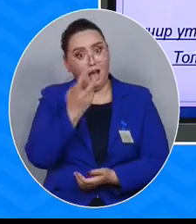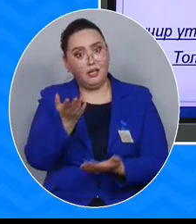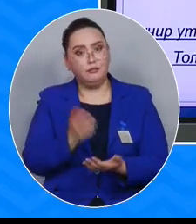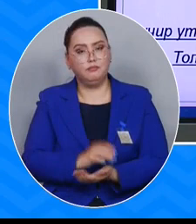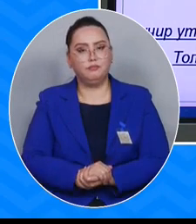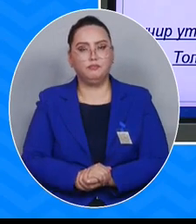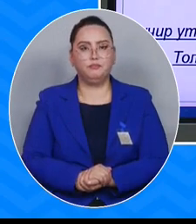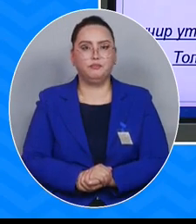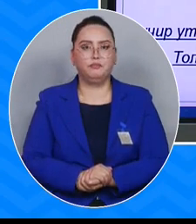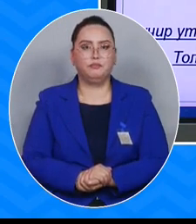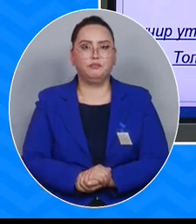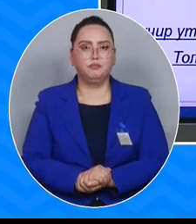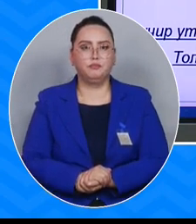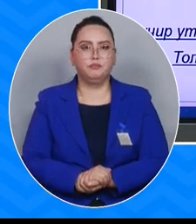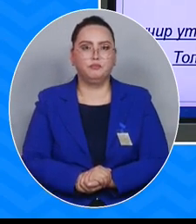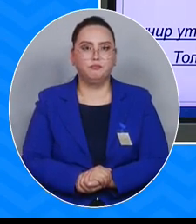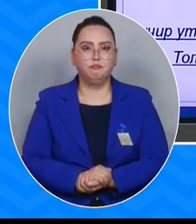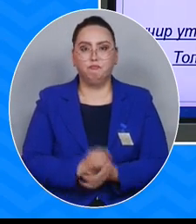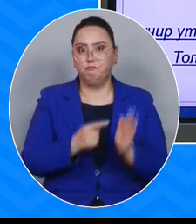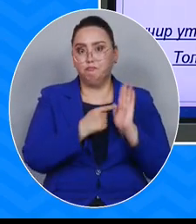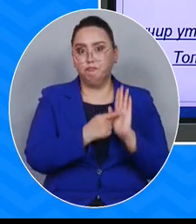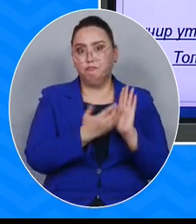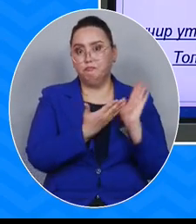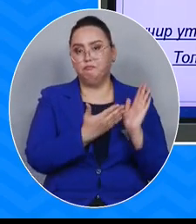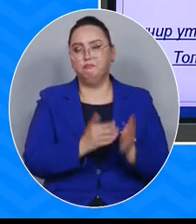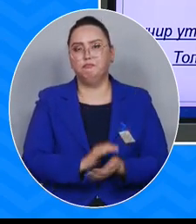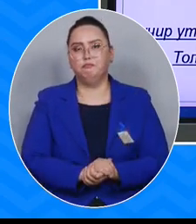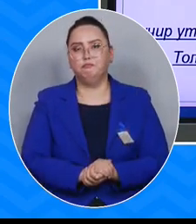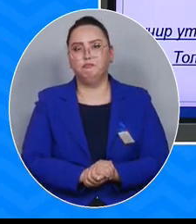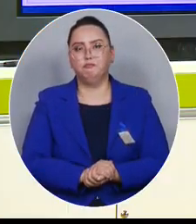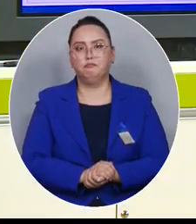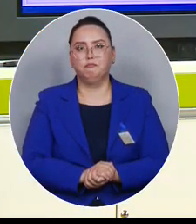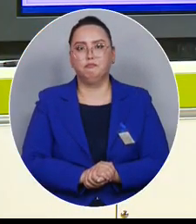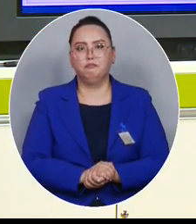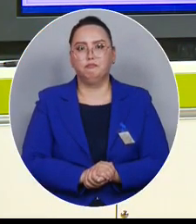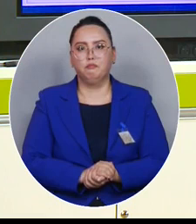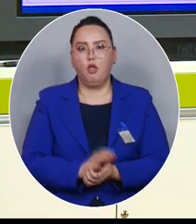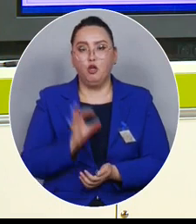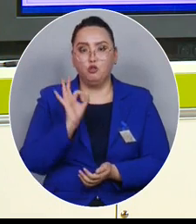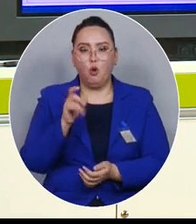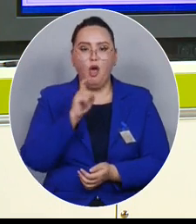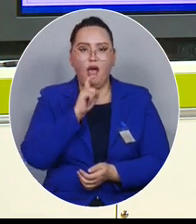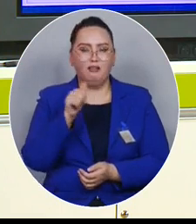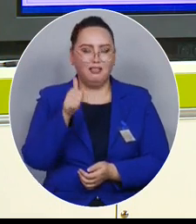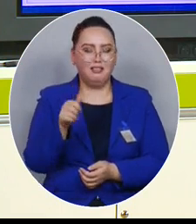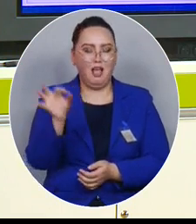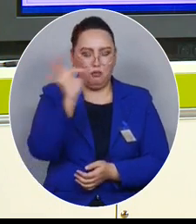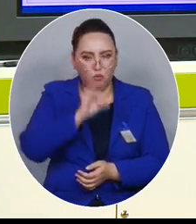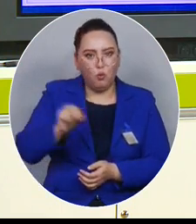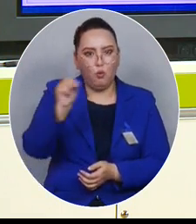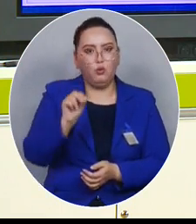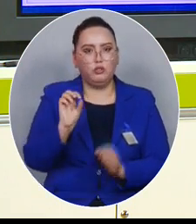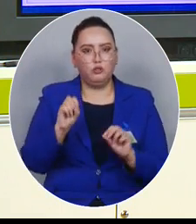Задыхээр энэ мэдээж энгээд гаргаа дэрсэн тахоолд, яалтэчгэудээж хэрэвэлтэг болох өөгтөөд майсээн бүгэлэн. Дэхээр өөгтөөдэээ хамгийн голом